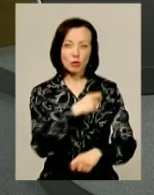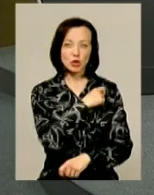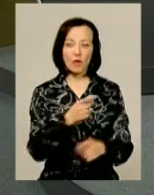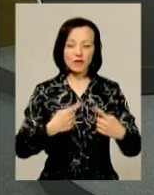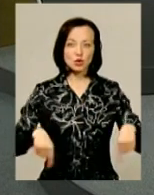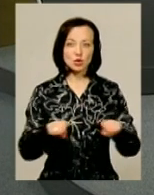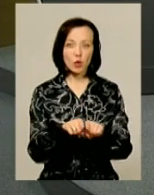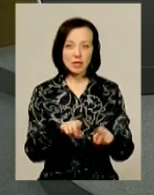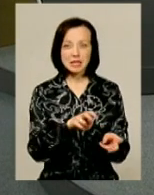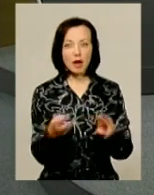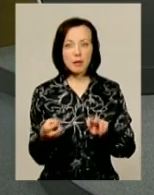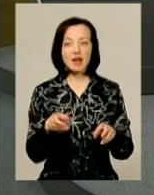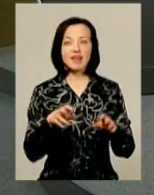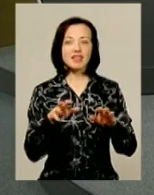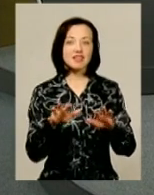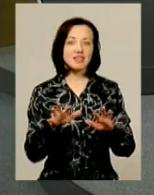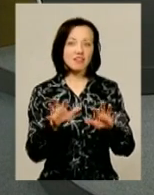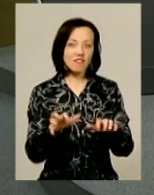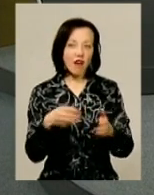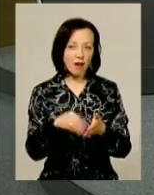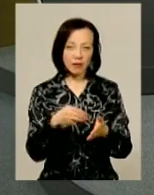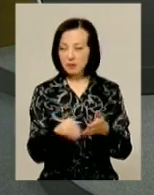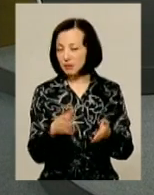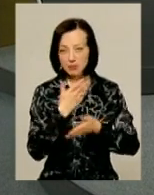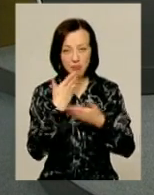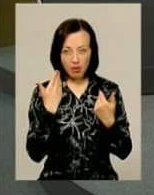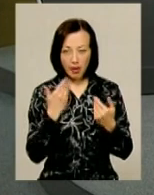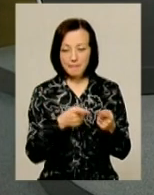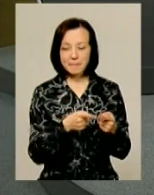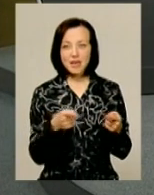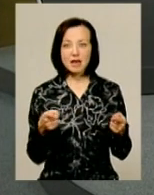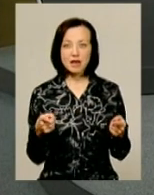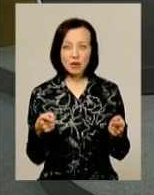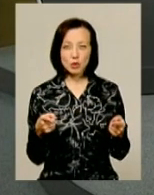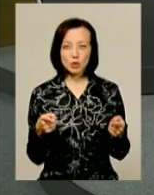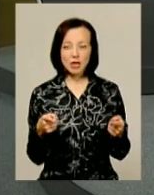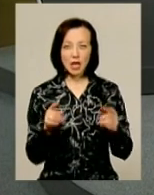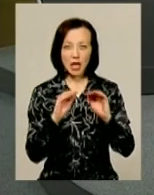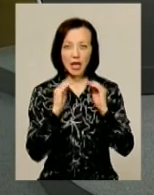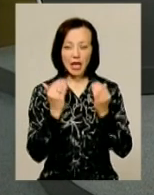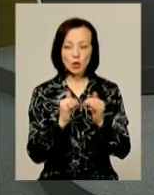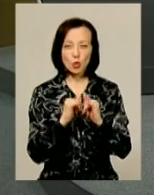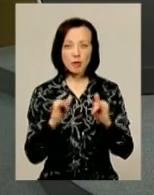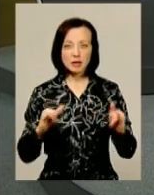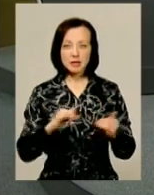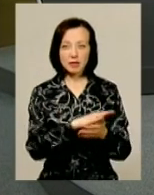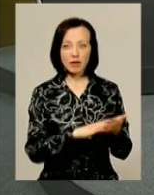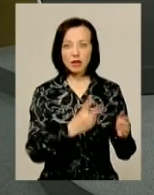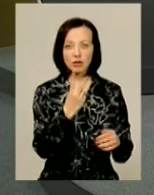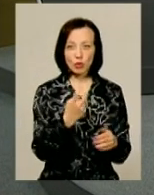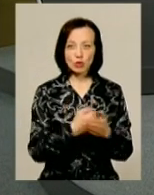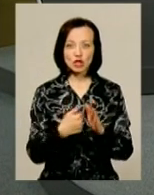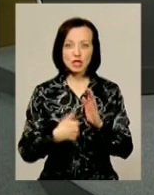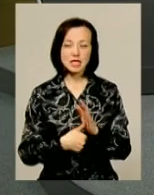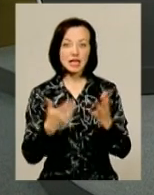зоні загибелі тварин не відмічається. Період інкубаційний він триває від